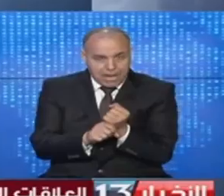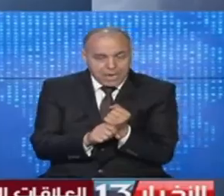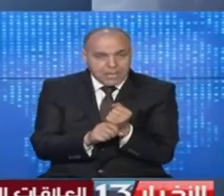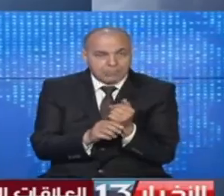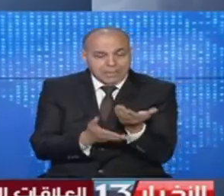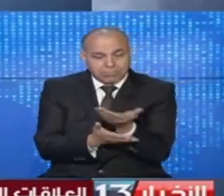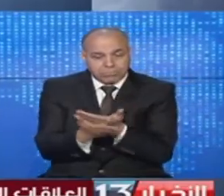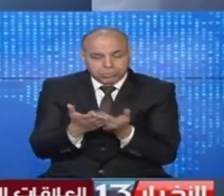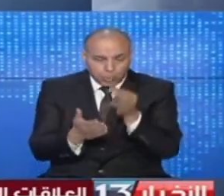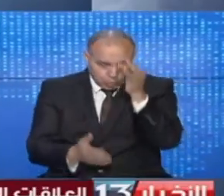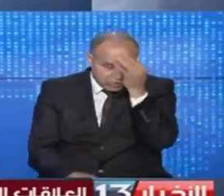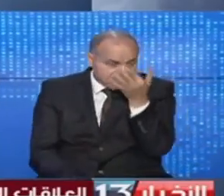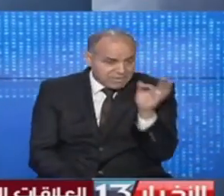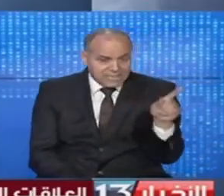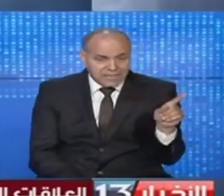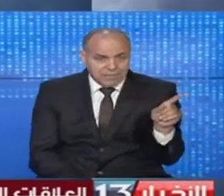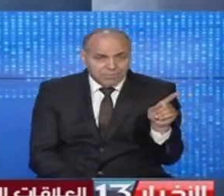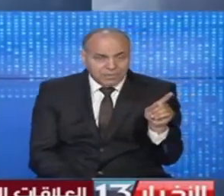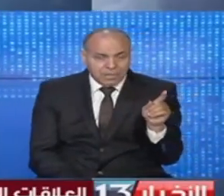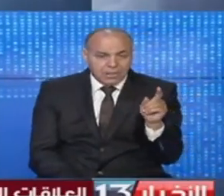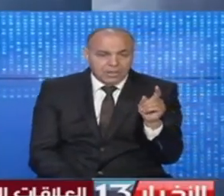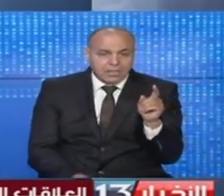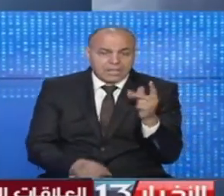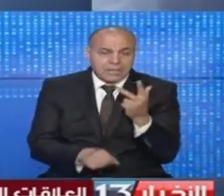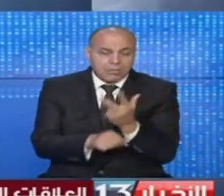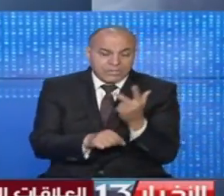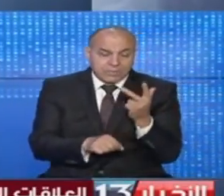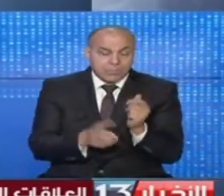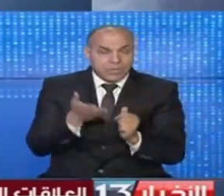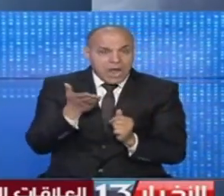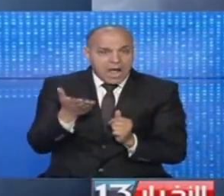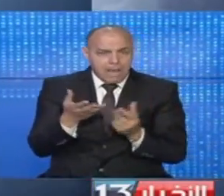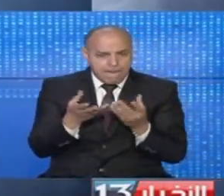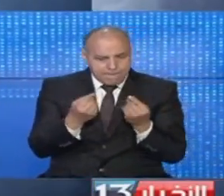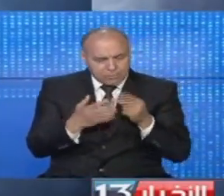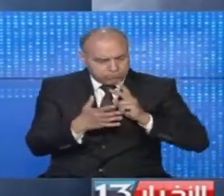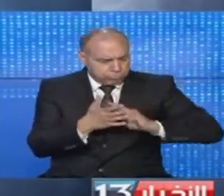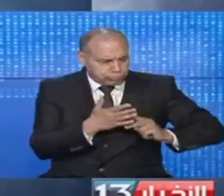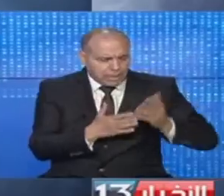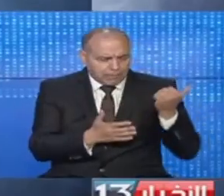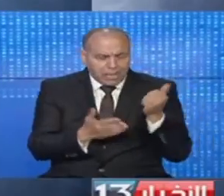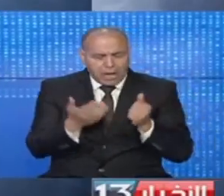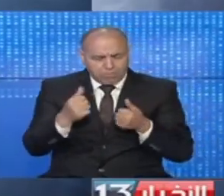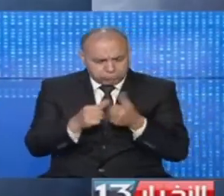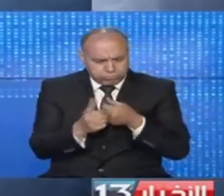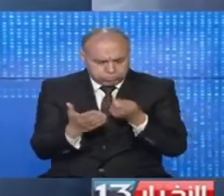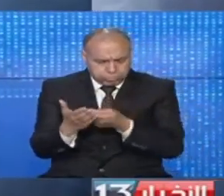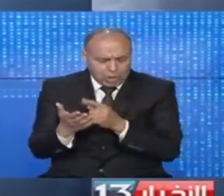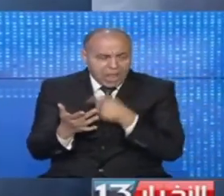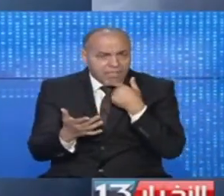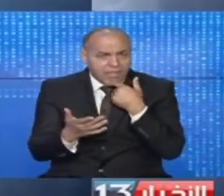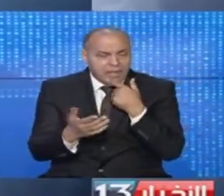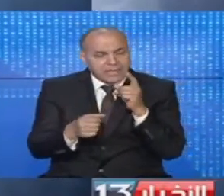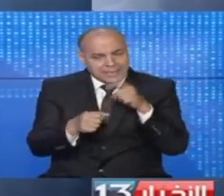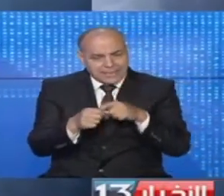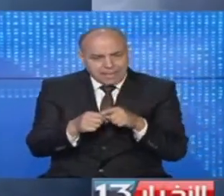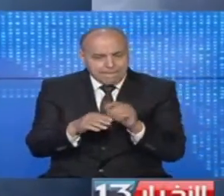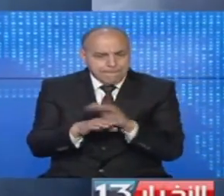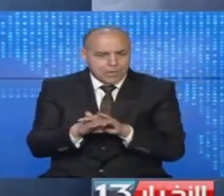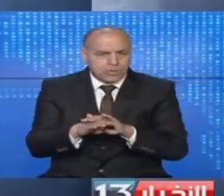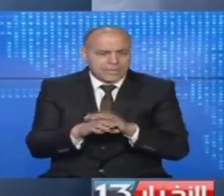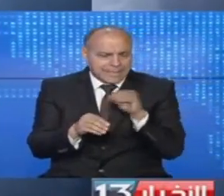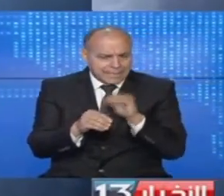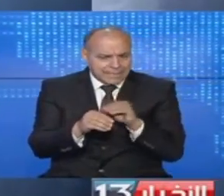الأعلى للتعاون التونسي الفرنسي في نسخته الثالثة بعدة اتفاقيات ومذكرات تفاهم في